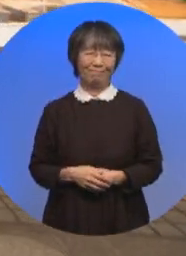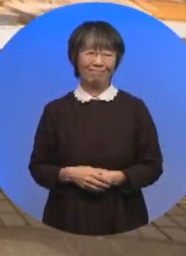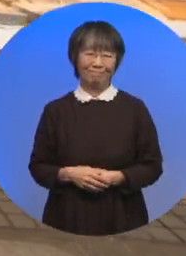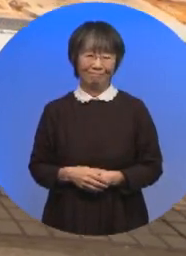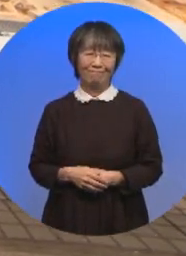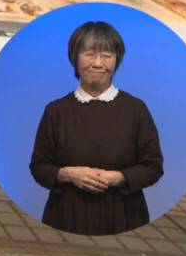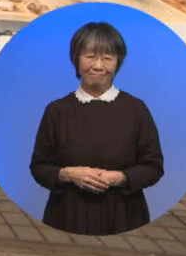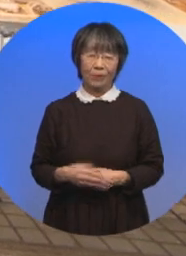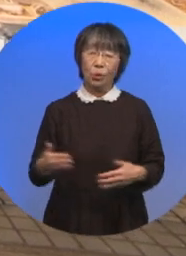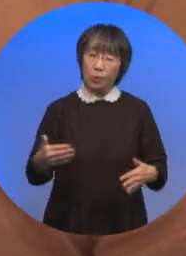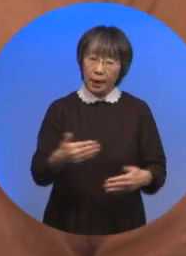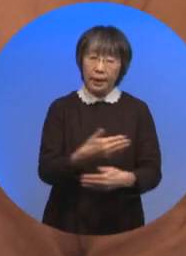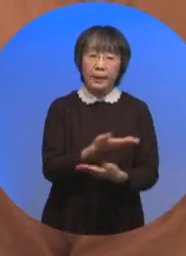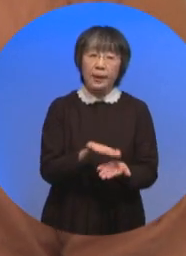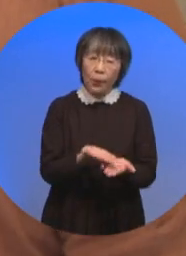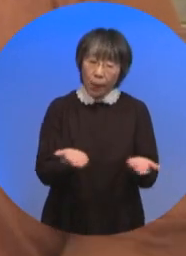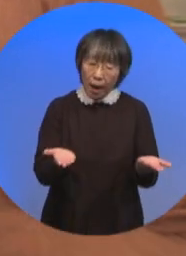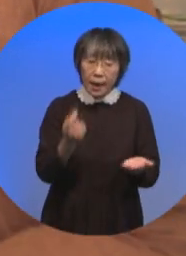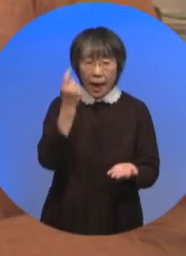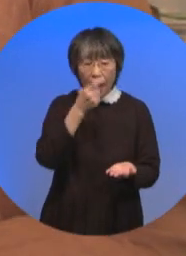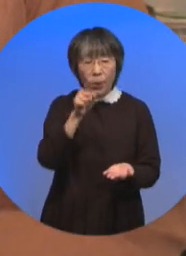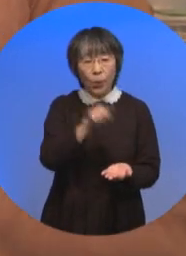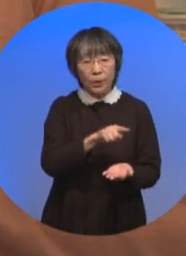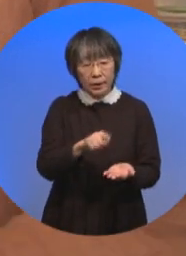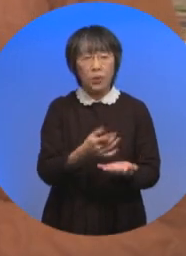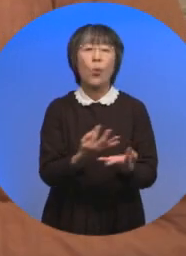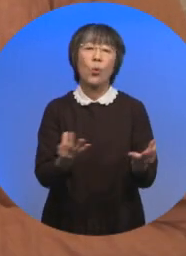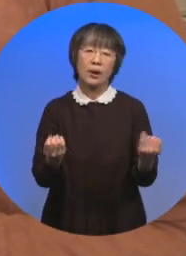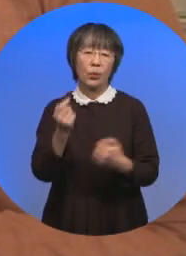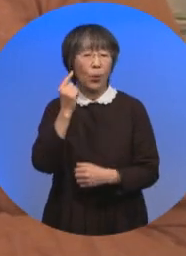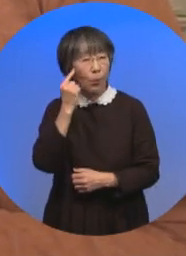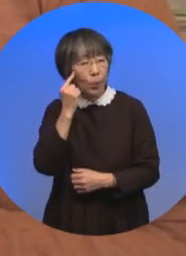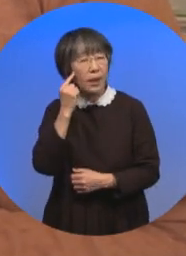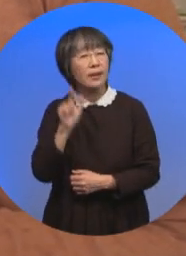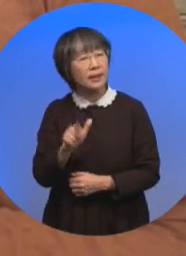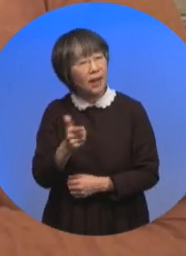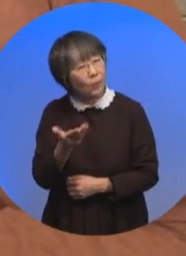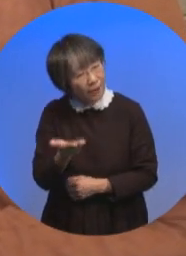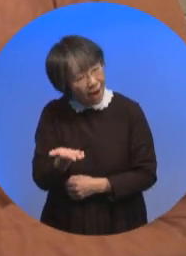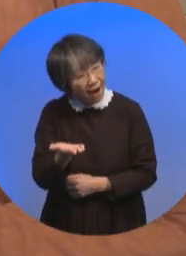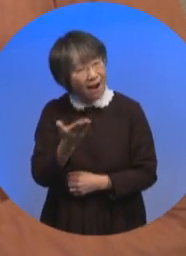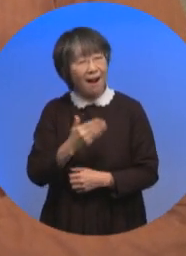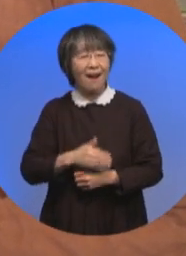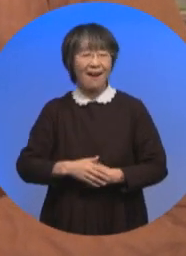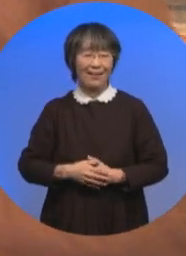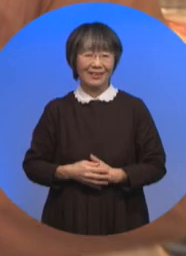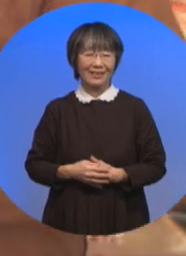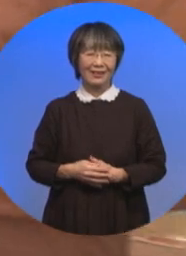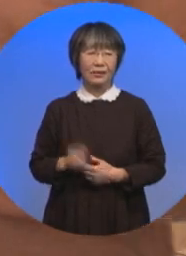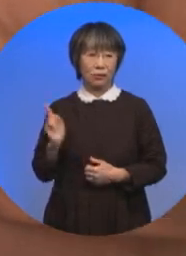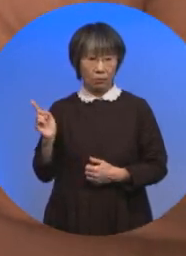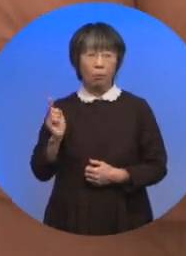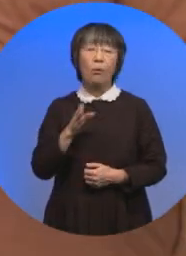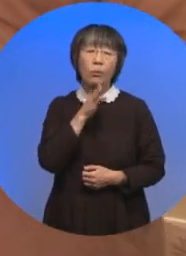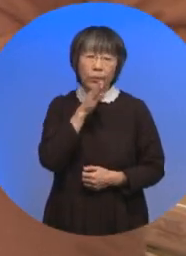その感じかと思っちゃったっていう、 は い、 僕はあの吹田のもうここがほんまに地元なんで もうそうやもんな五中やもんな 吹田五中です だからほんまのもう昔